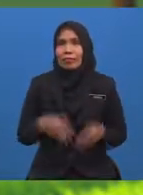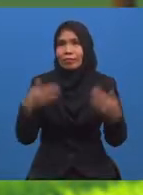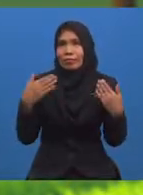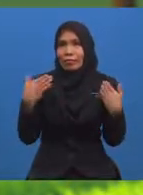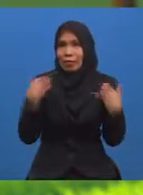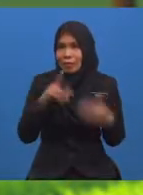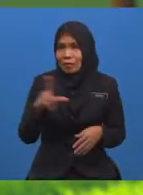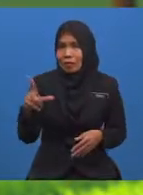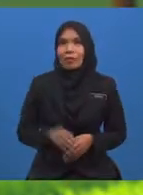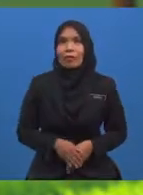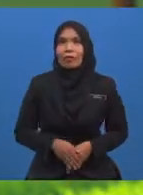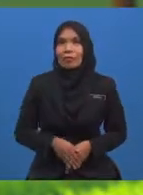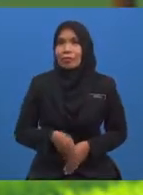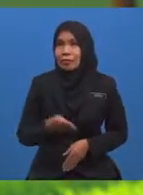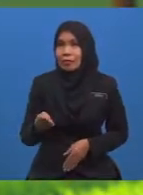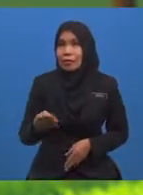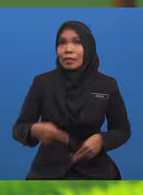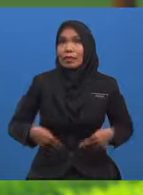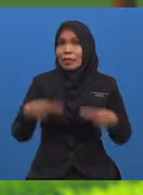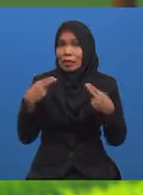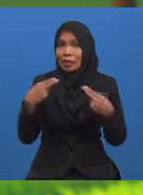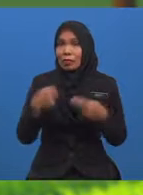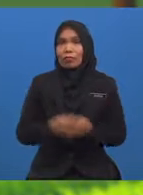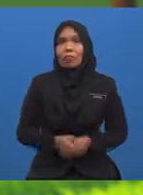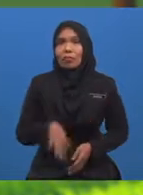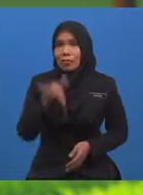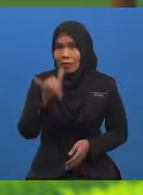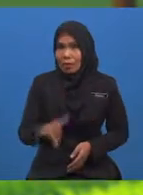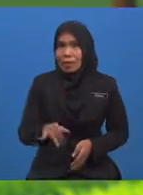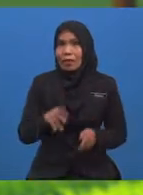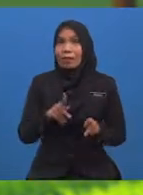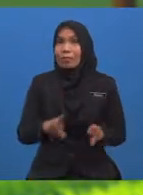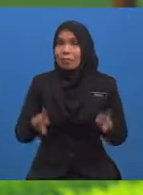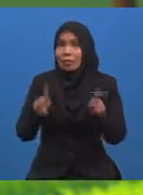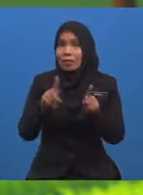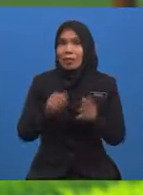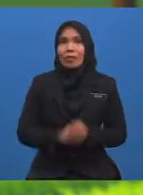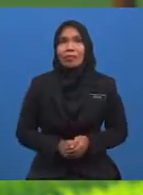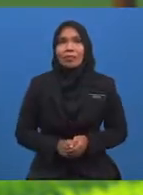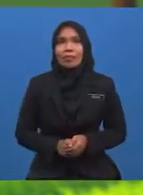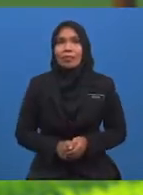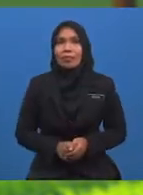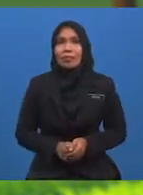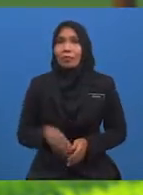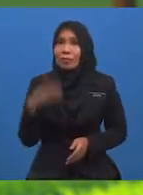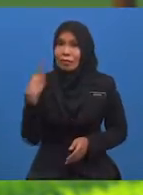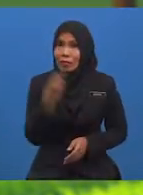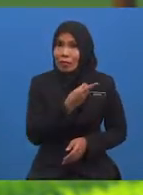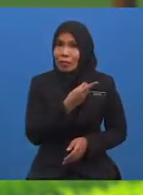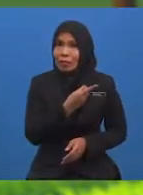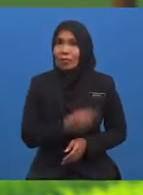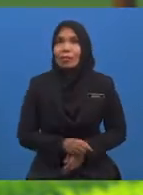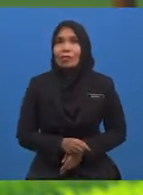yang amat penting di atas muka bumi ini. Oleh itu, kita haruslah